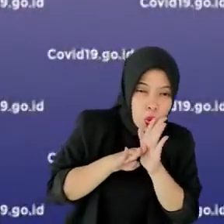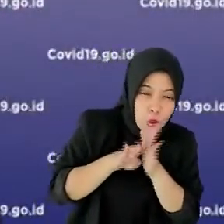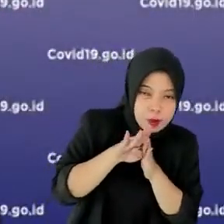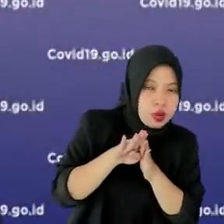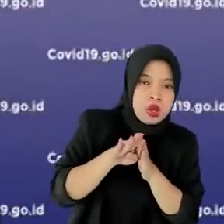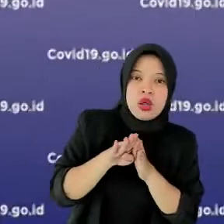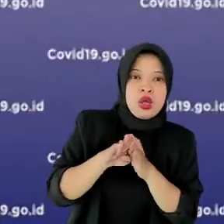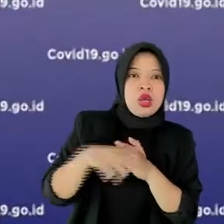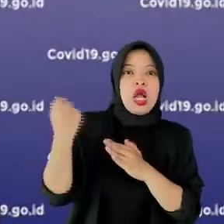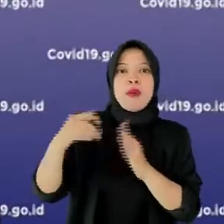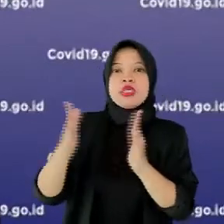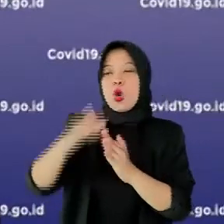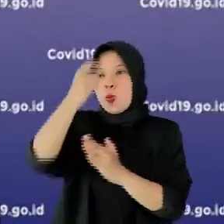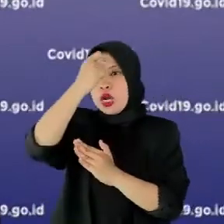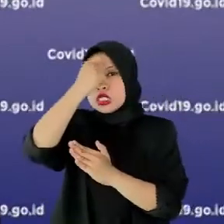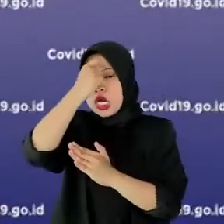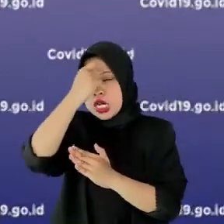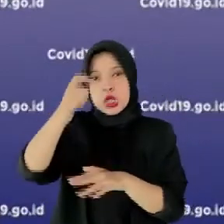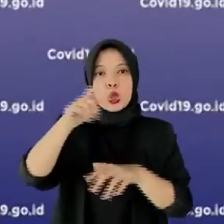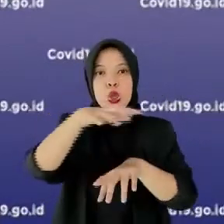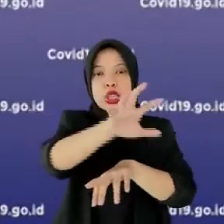nggak bisa dari